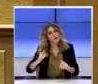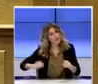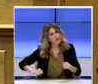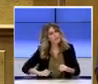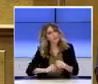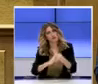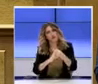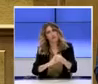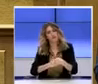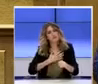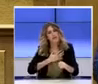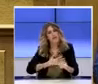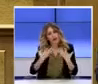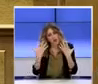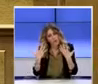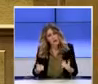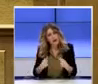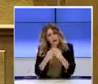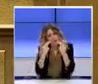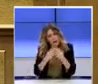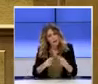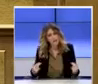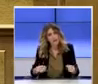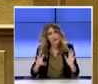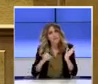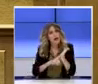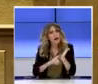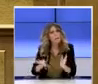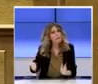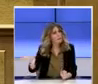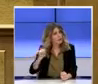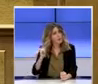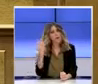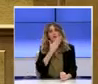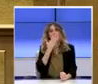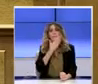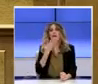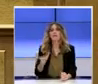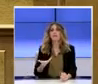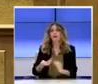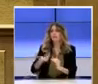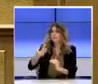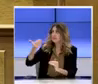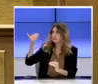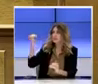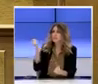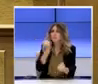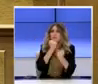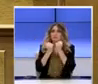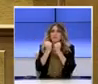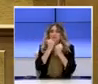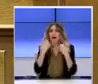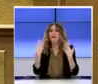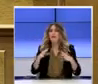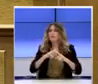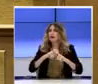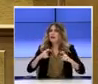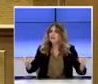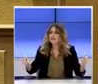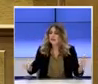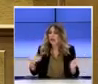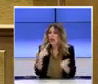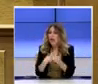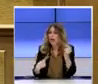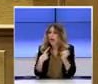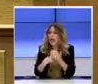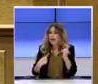διδαχθούμε και από τα λάθη και από τις παραλήψεις και να βλέπουμε την πραγματικότητα που ζούμε